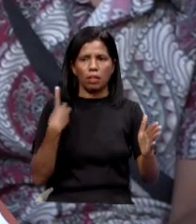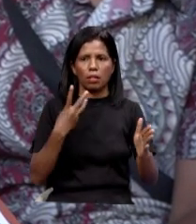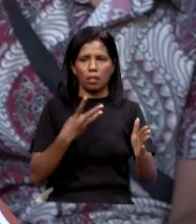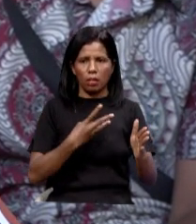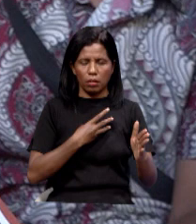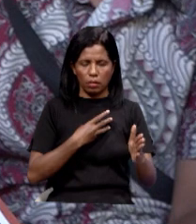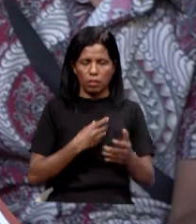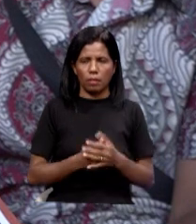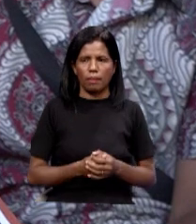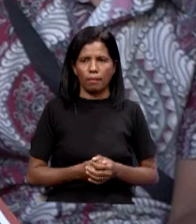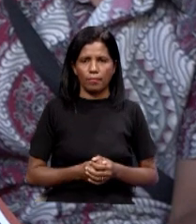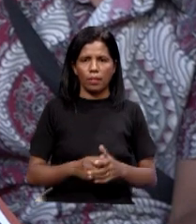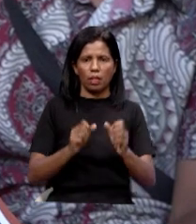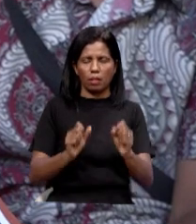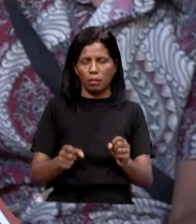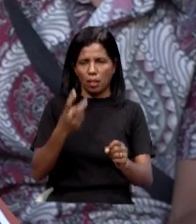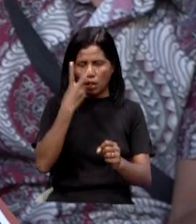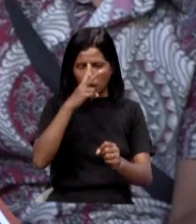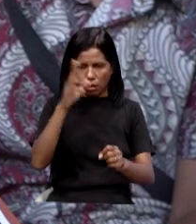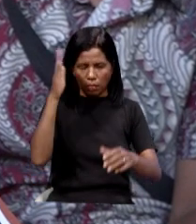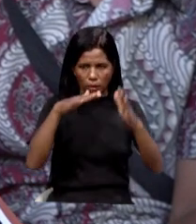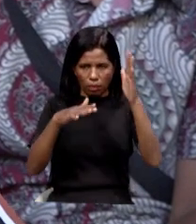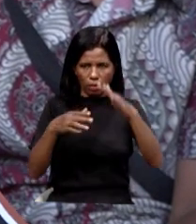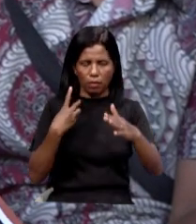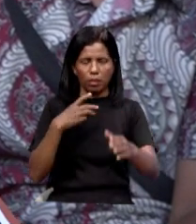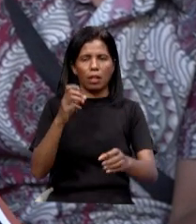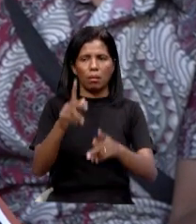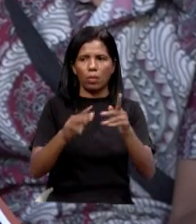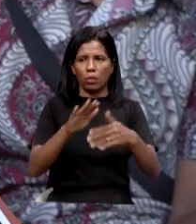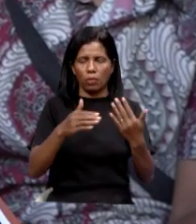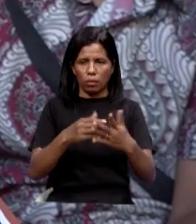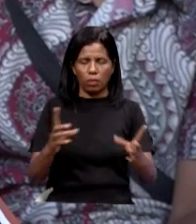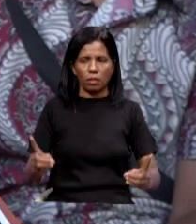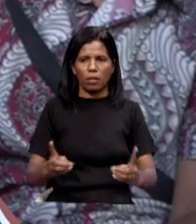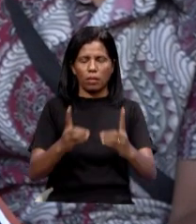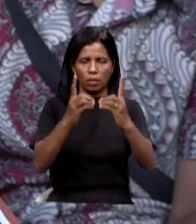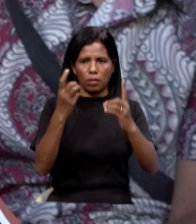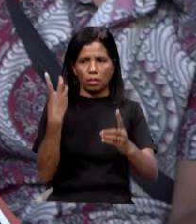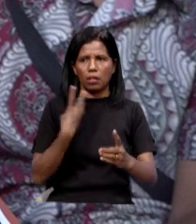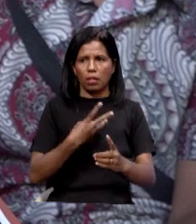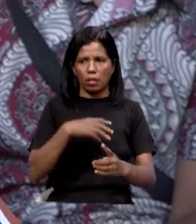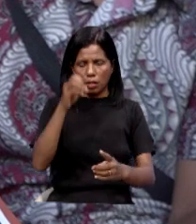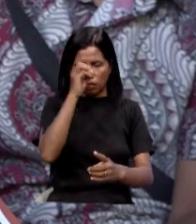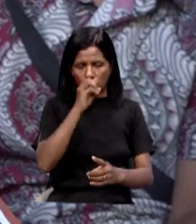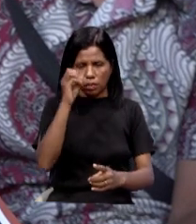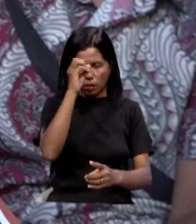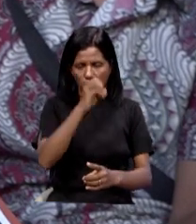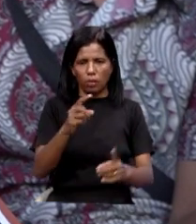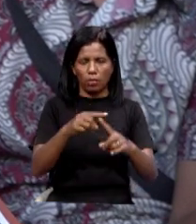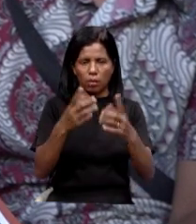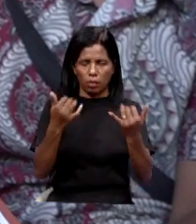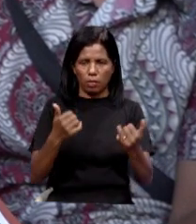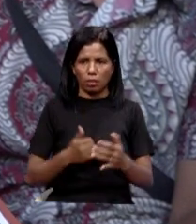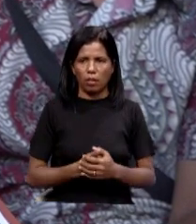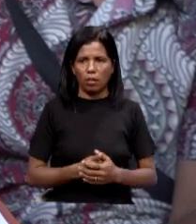desafia sira. Atu bela hare problema grande ba kita sosedad asoro. Itu observação. Porém, irá até a data, então,